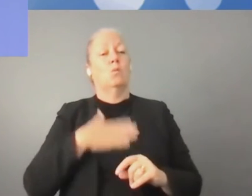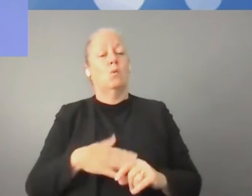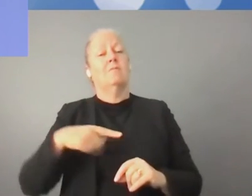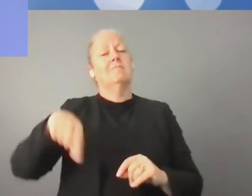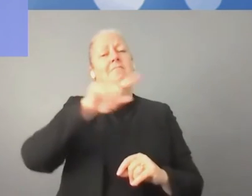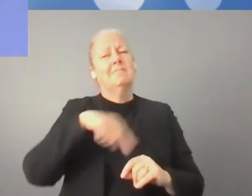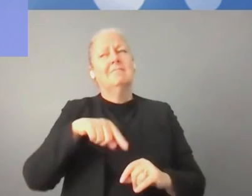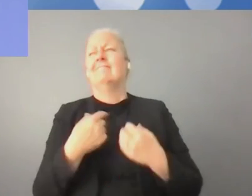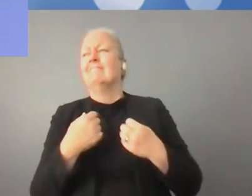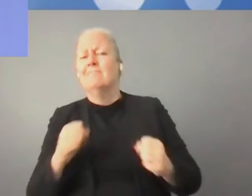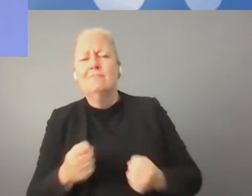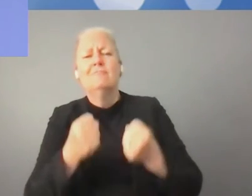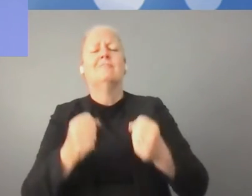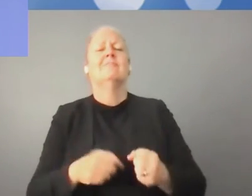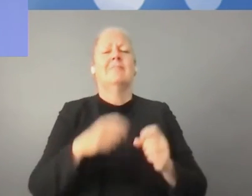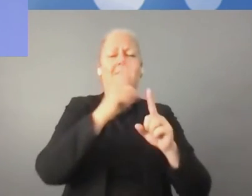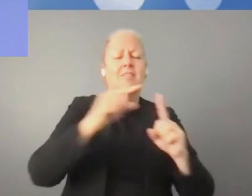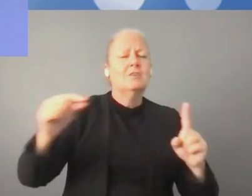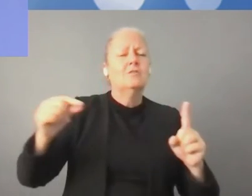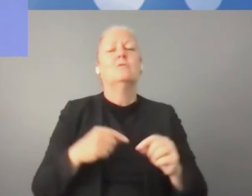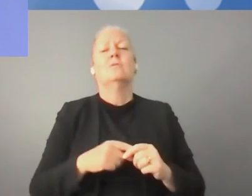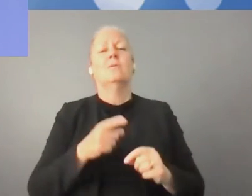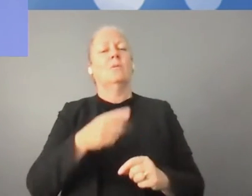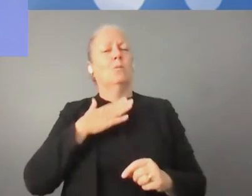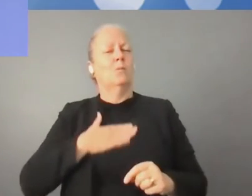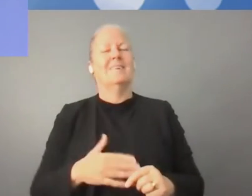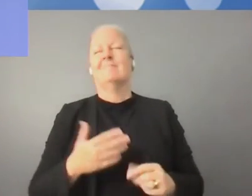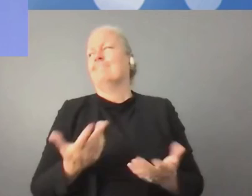европейской модели создания цифровых хабов инноваций.